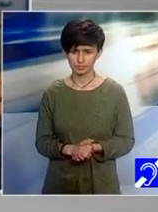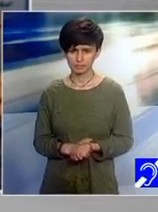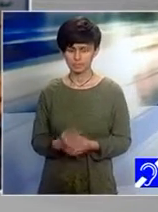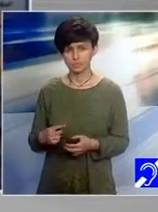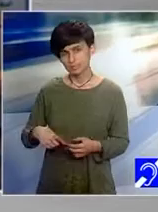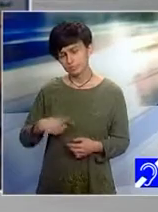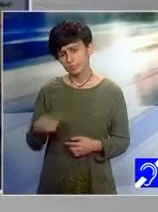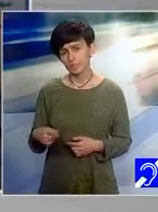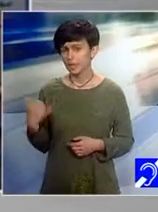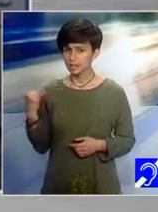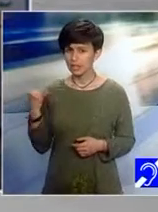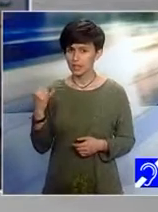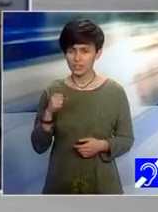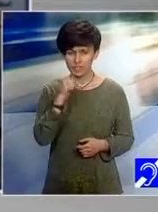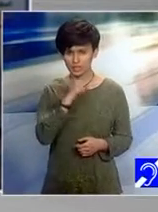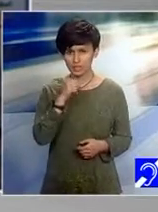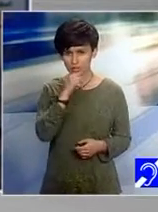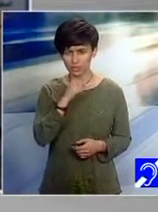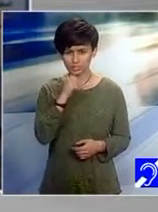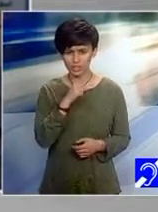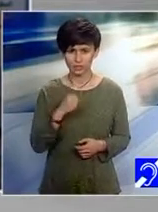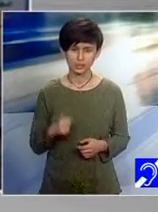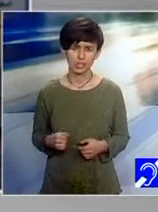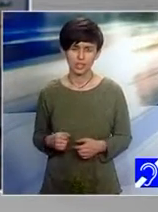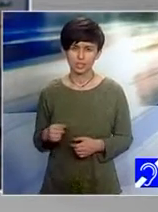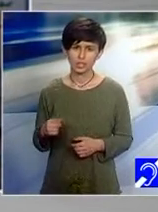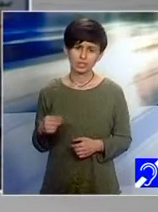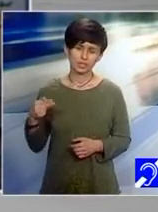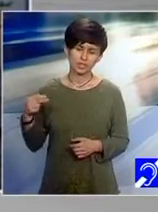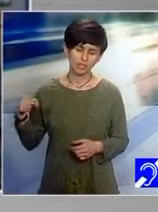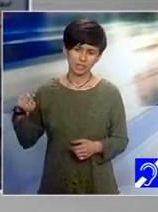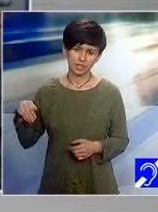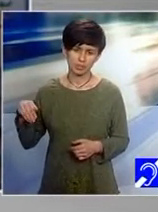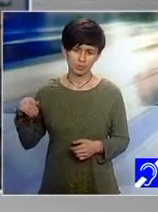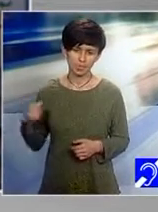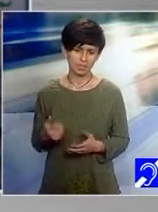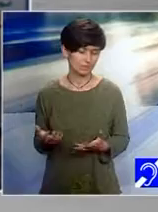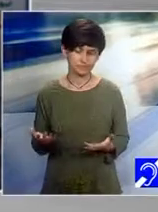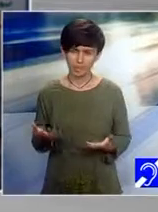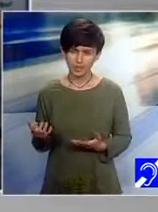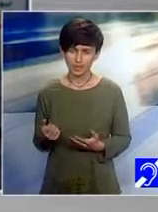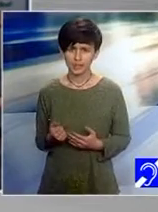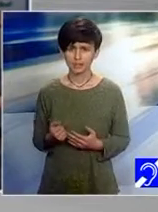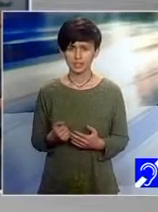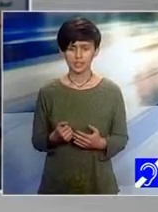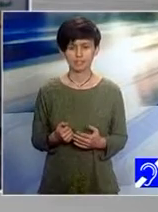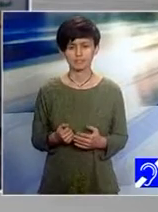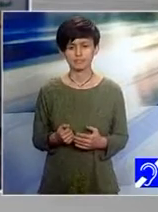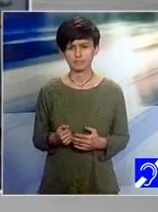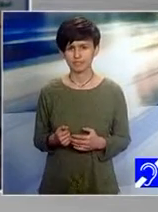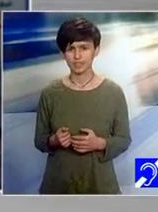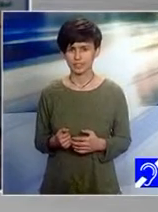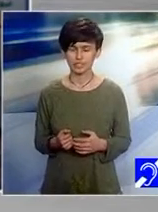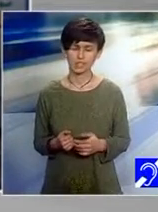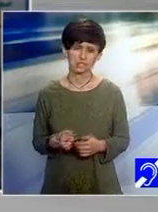după aceea a venit concertul recital al domnului Horea Mihail, care ne-a omorât. A